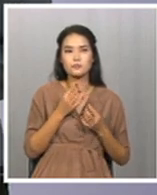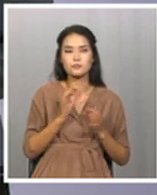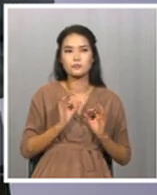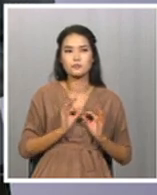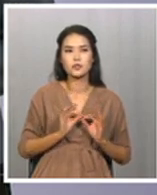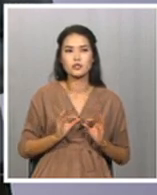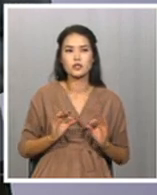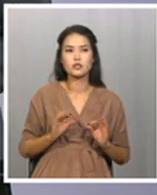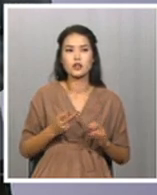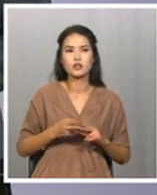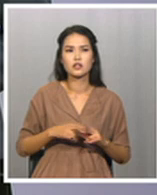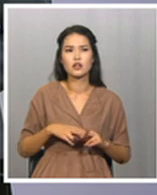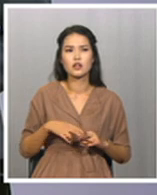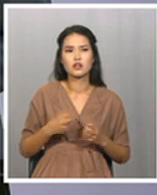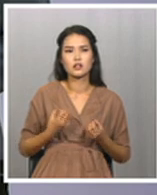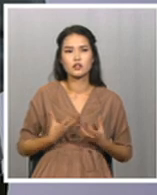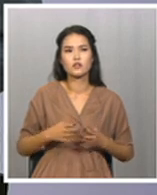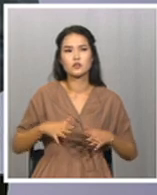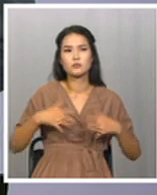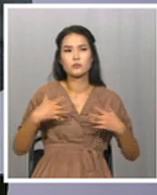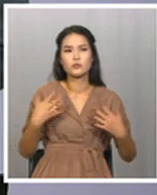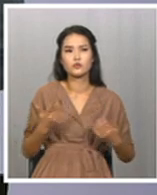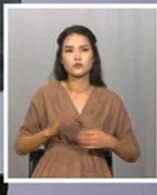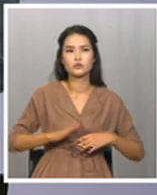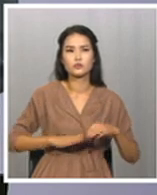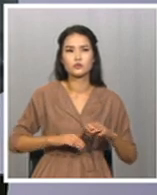Прекрасные, хотя довольно большие руки.